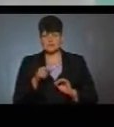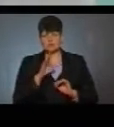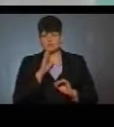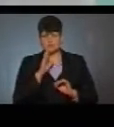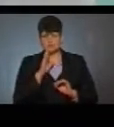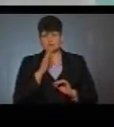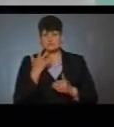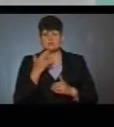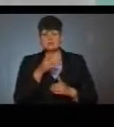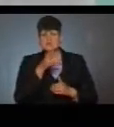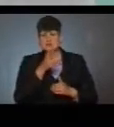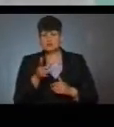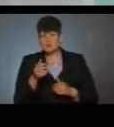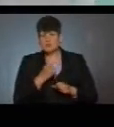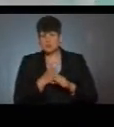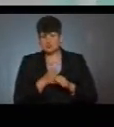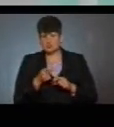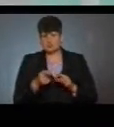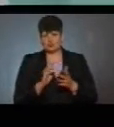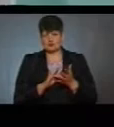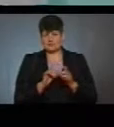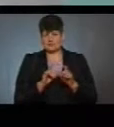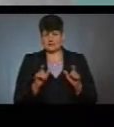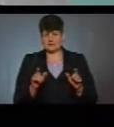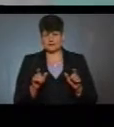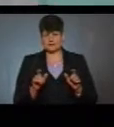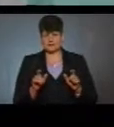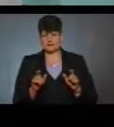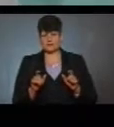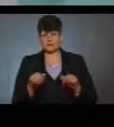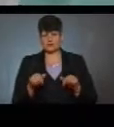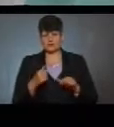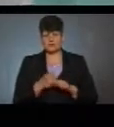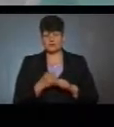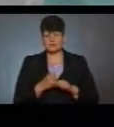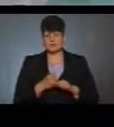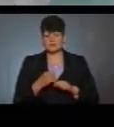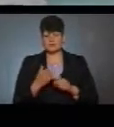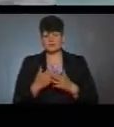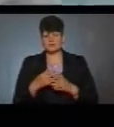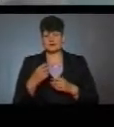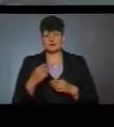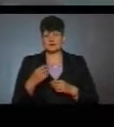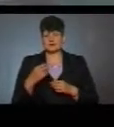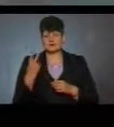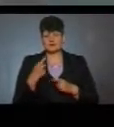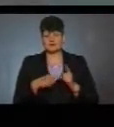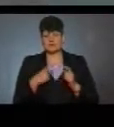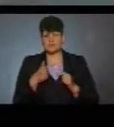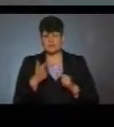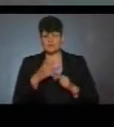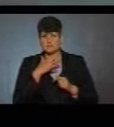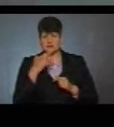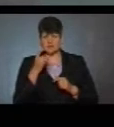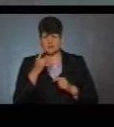працює в Тернопільському обласному центрі переливання крові. Я вже тут працюю близько 2,5 років, вже неодноразово бачила з нею. Це є